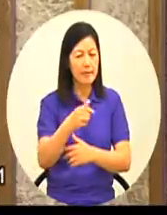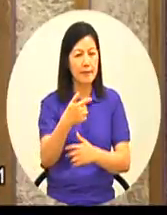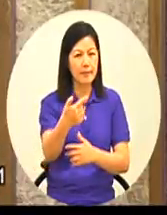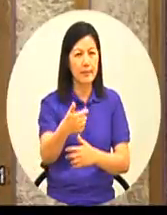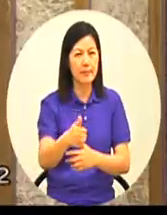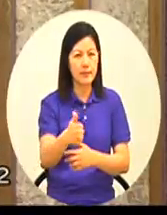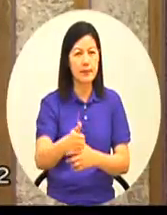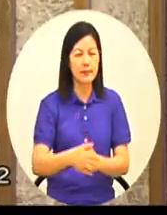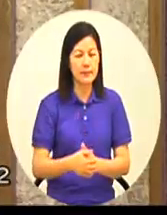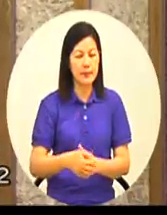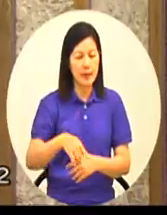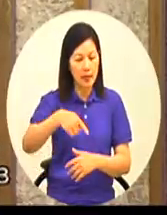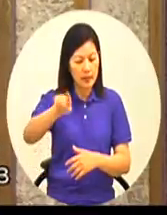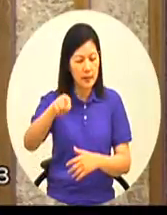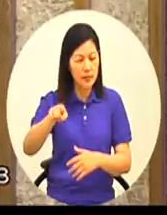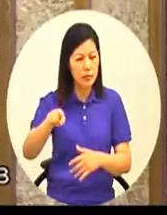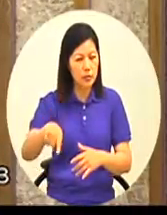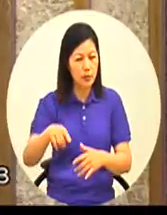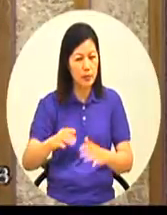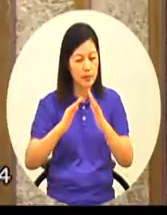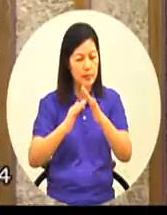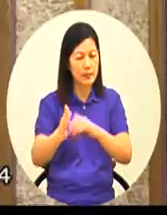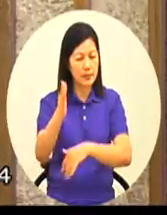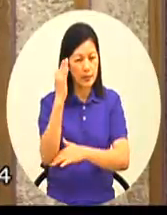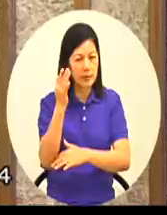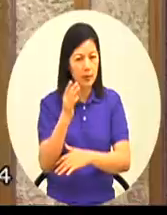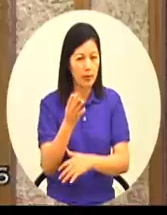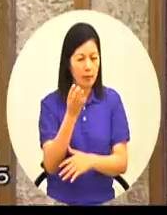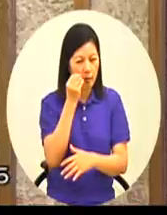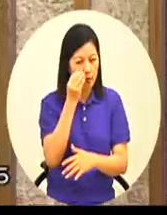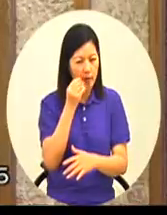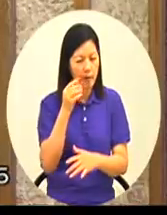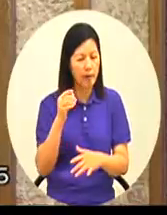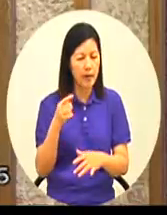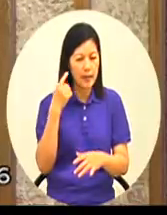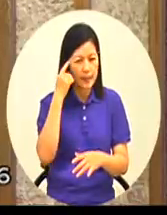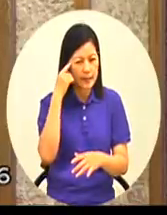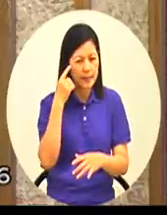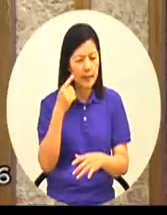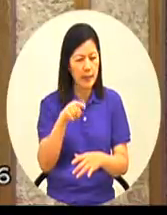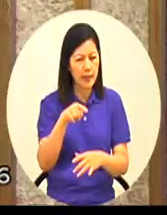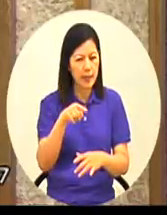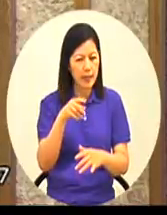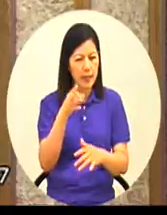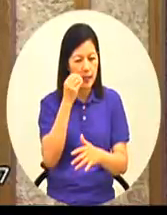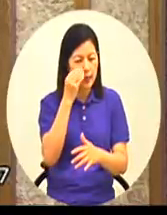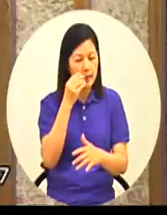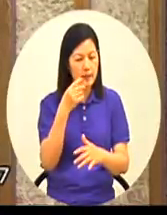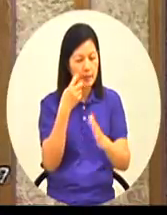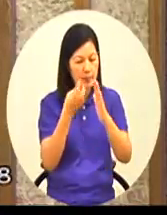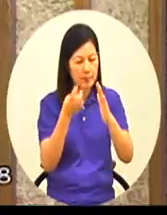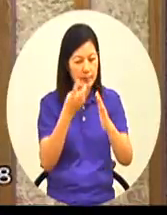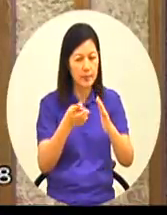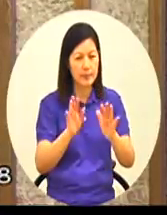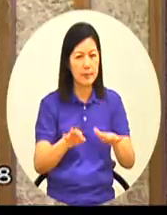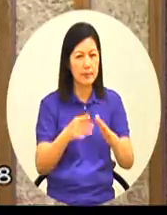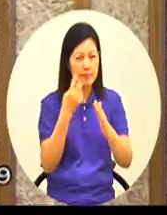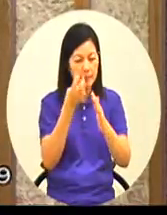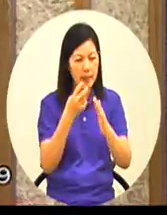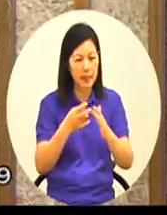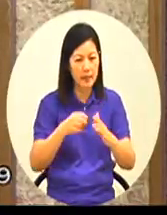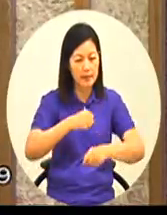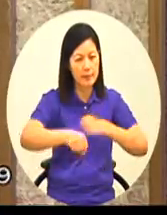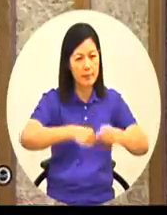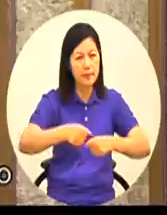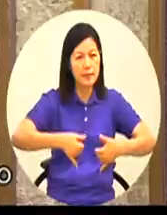们例如到波特兰，我们都会针对他的市政做实质的参访，例如环保局，去年就去参访了他们的自行车道，还有他